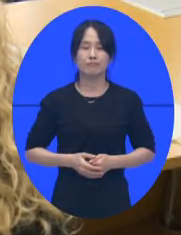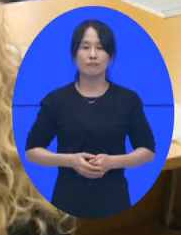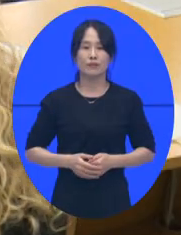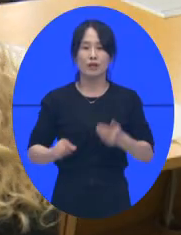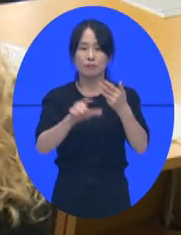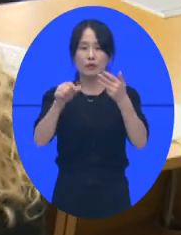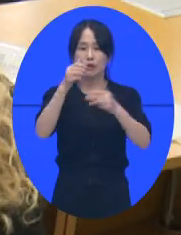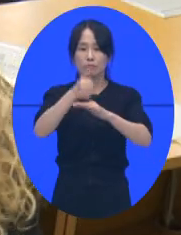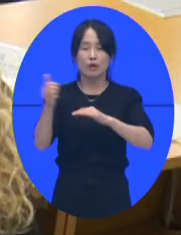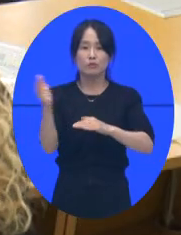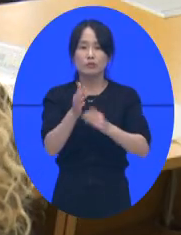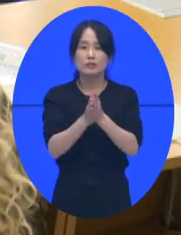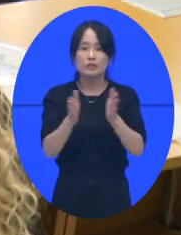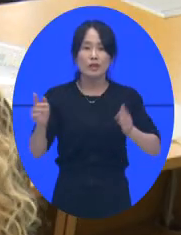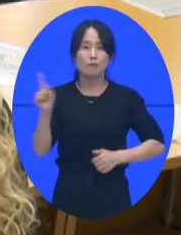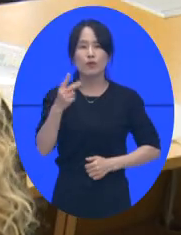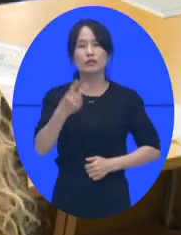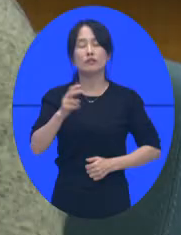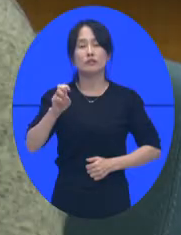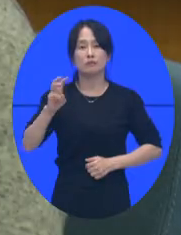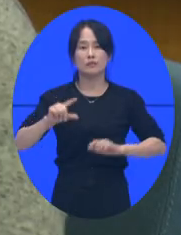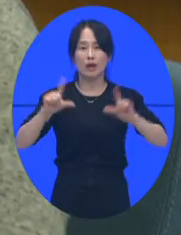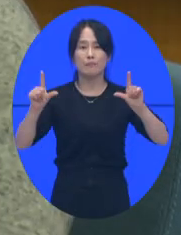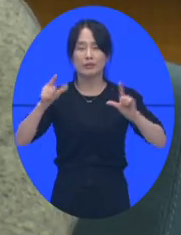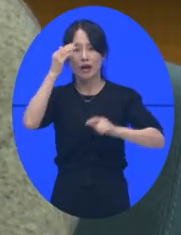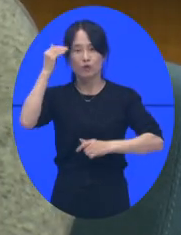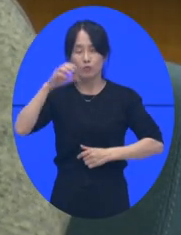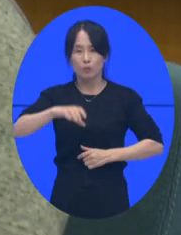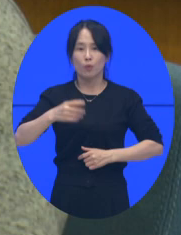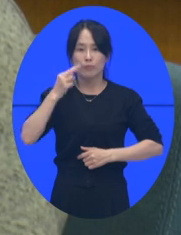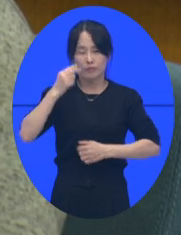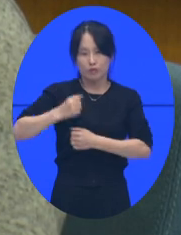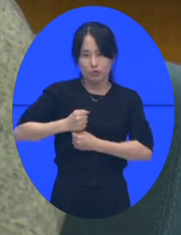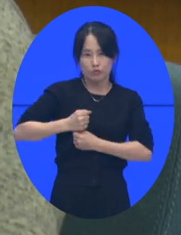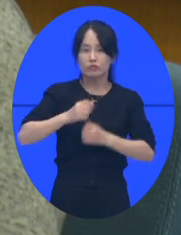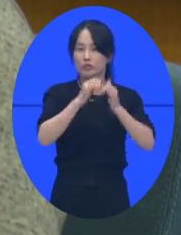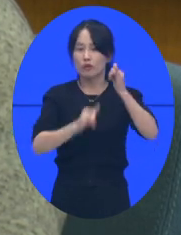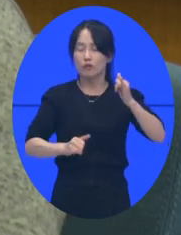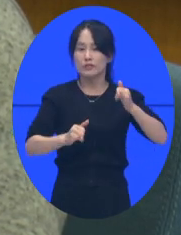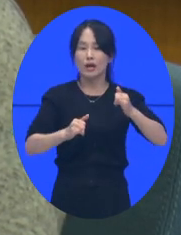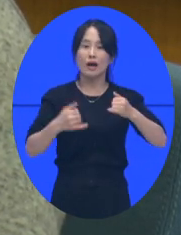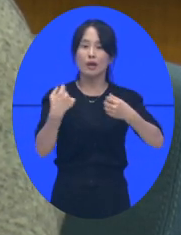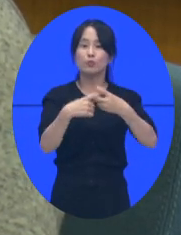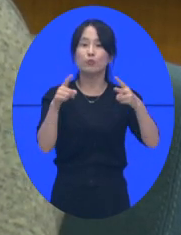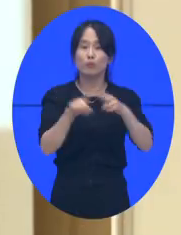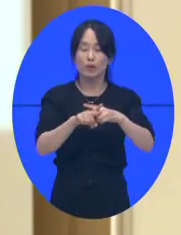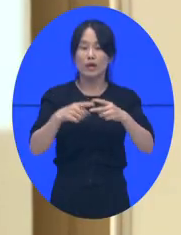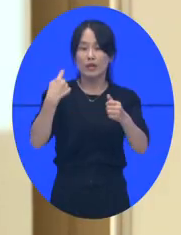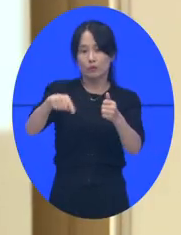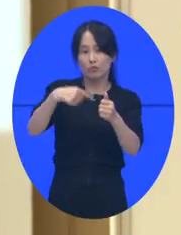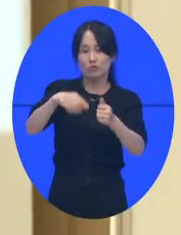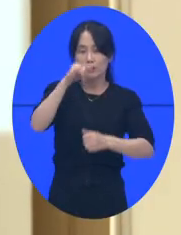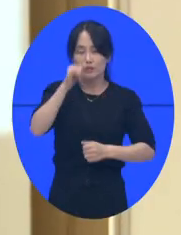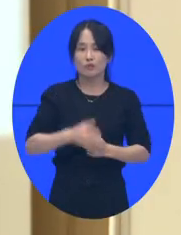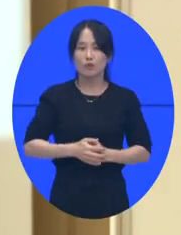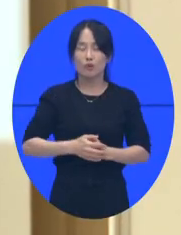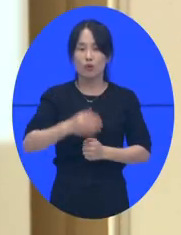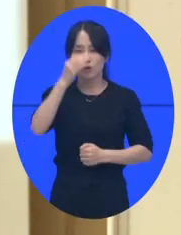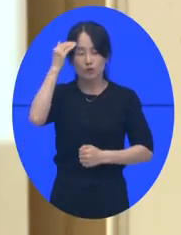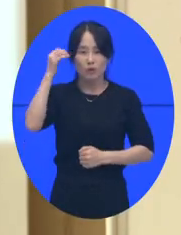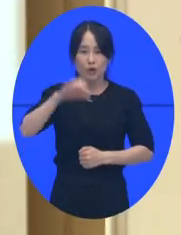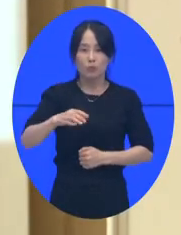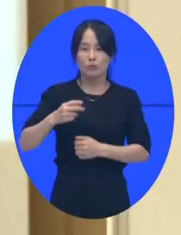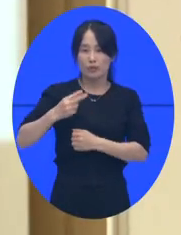경기도가 8월 말부터 시행하고 있는 2023 주한미군 한국어 역사문화 교육 현장입니다. 주한미군을